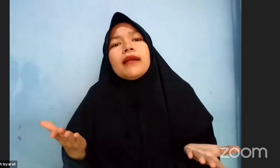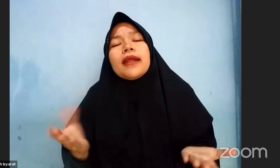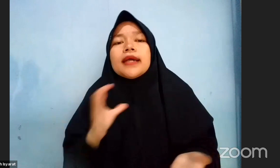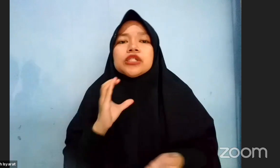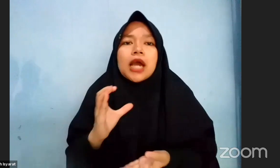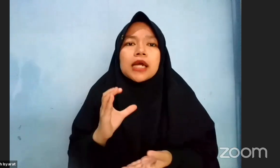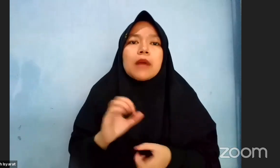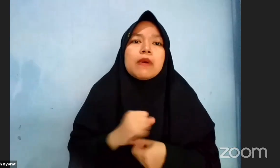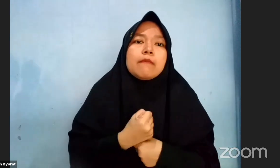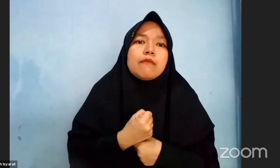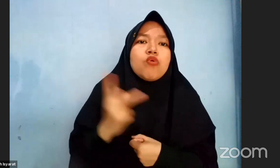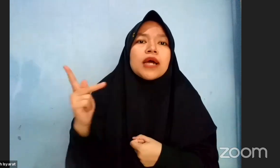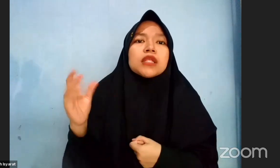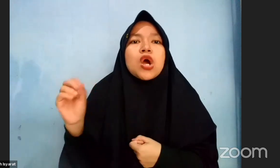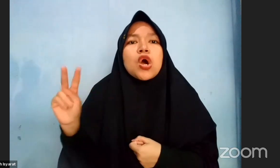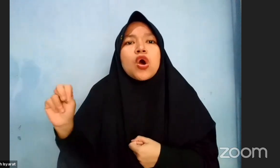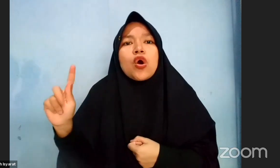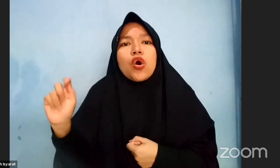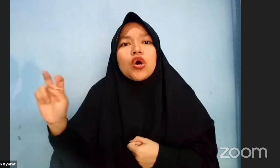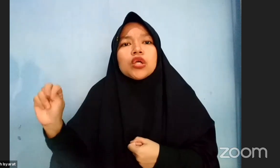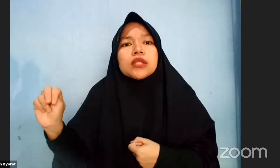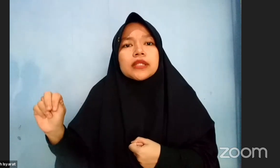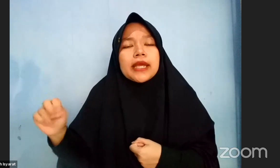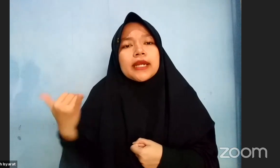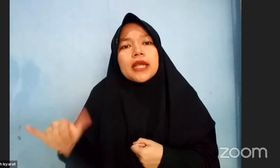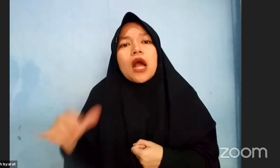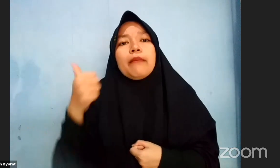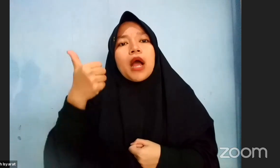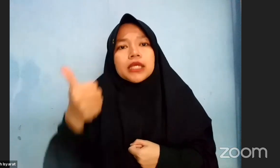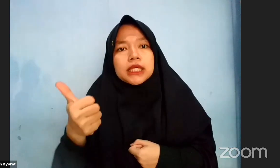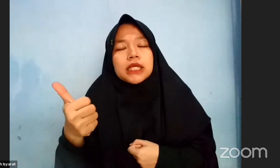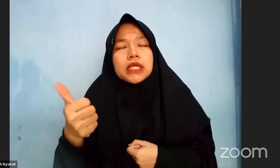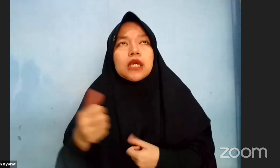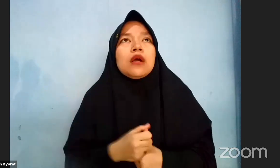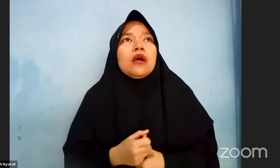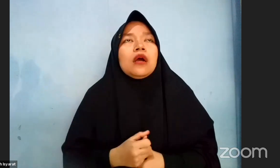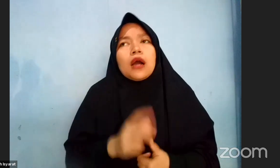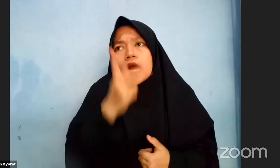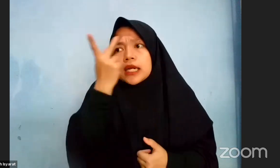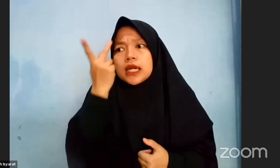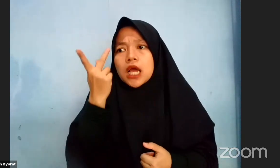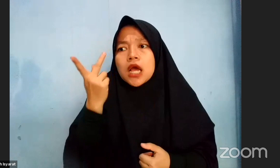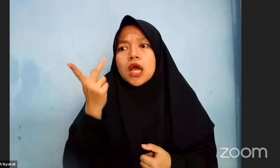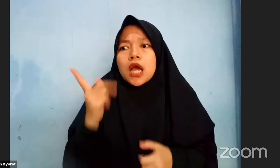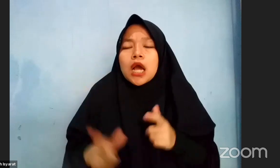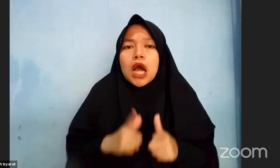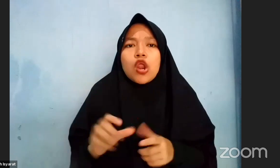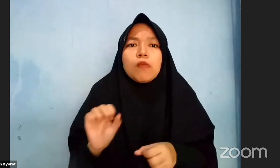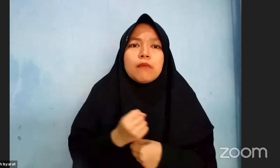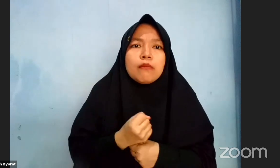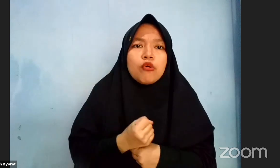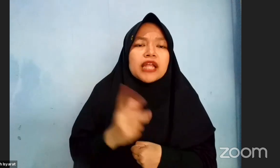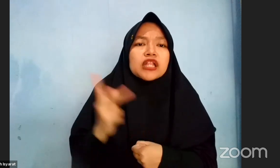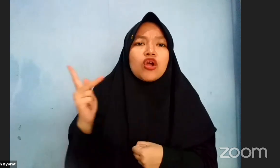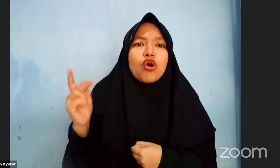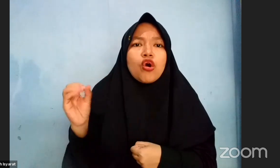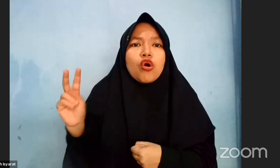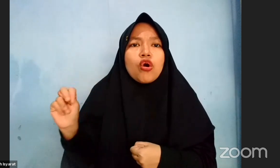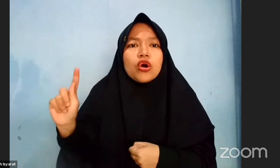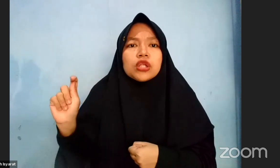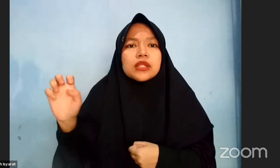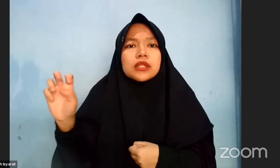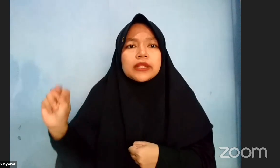ini melalui proses panjang melalui akhir dulu kita melihat kebutuhannya Seperti apa ketika kebutuhannya sudah